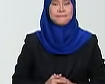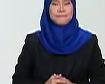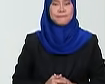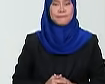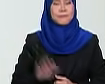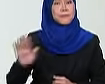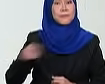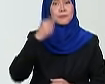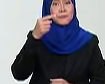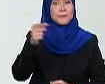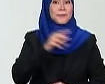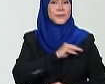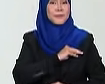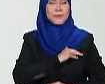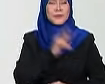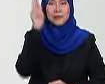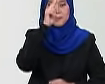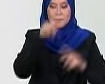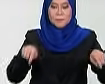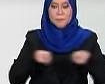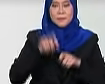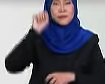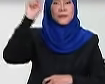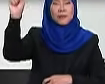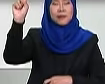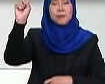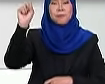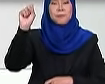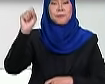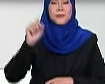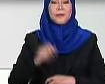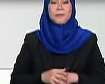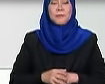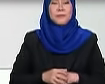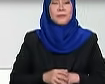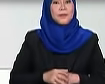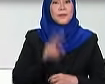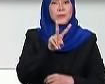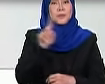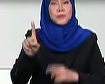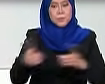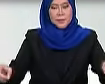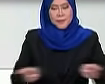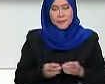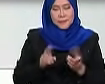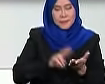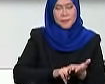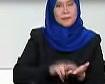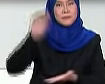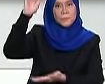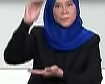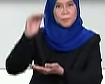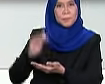e-blue tinjauan menteri kerajaan tempatan dan perubahan Sabah Datuk Sri Panglima masih di majun 21 daerah mencatatkan penurunan